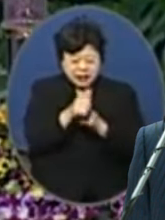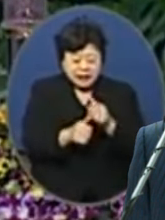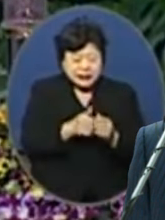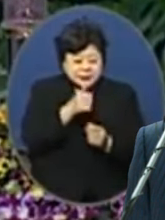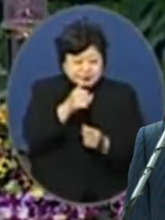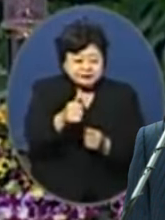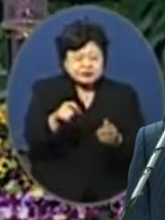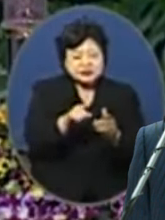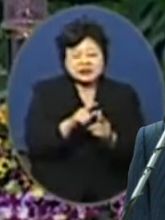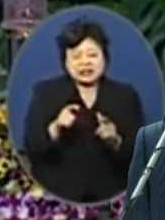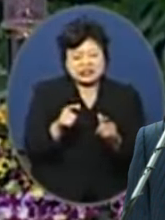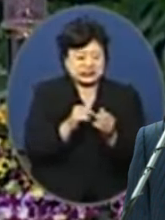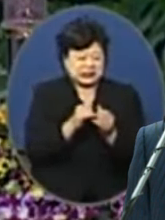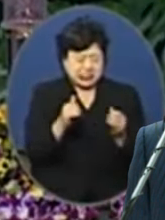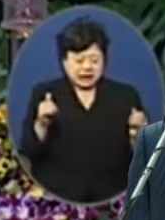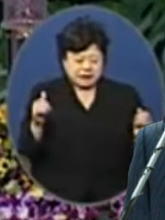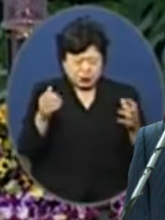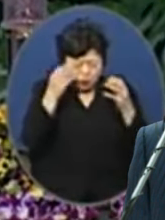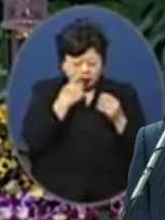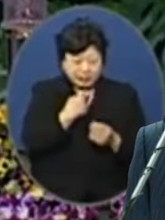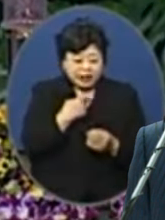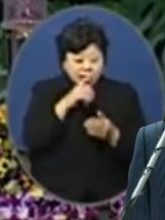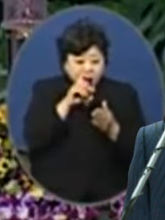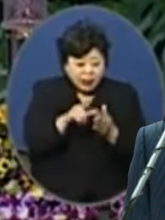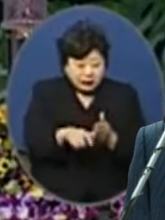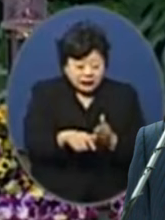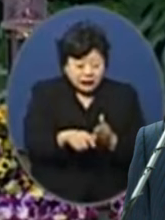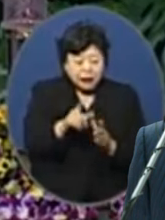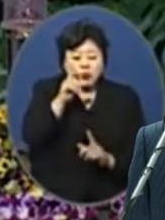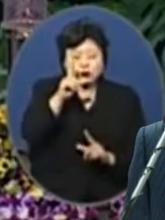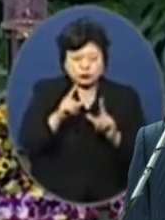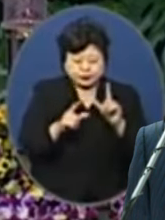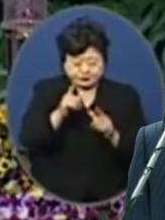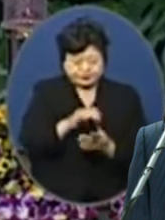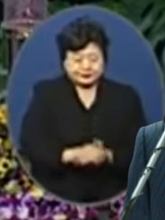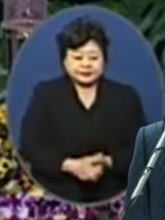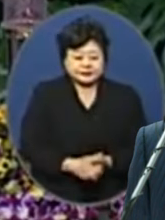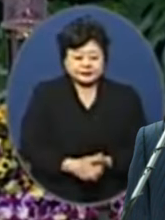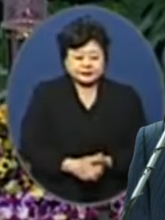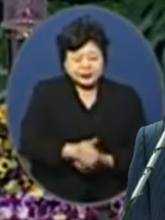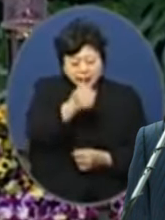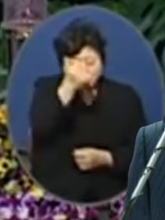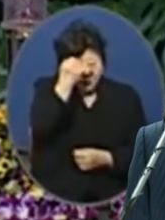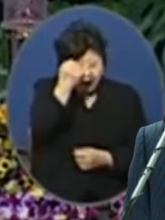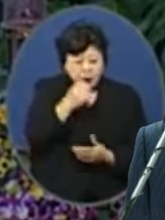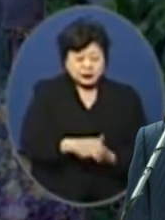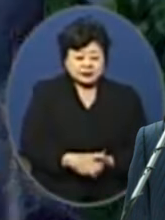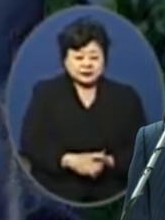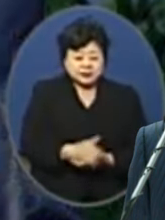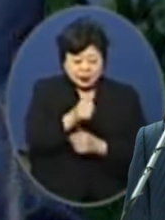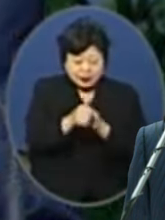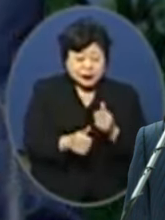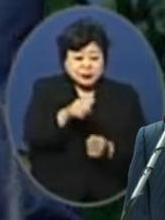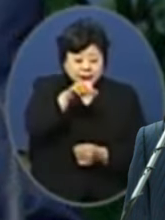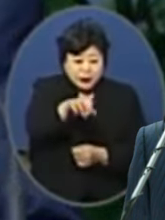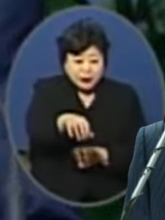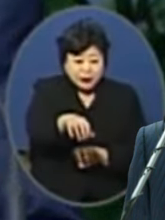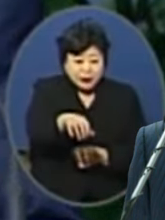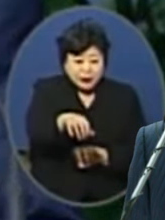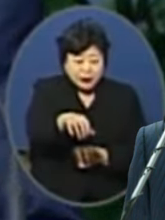람은을 는 사람이 고난을 당할 때 가지는 태도인 것입니다 아담과 하와가 하나님